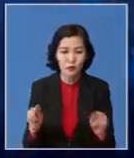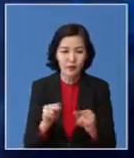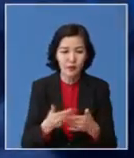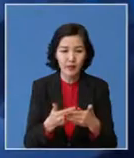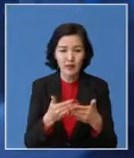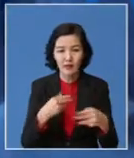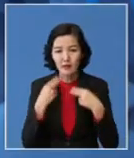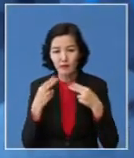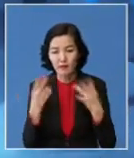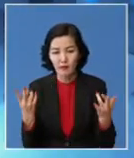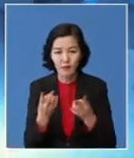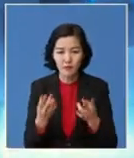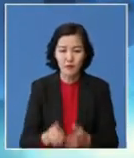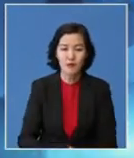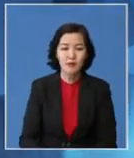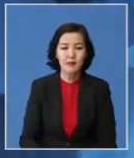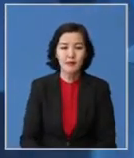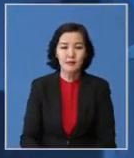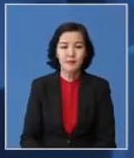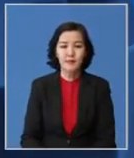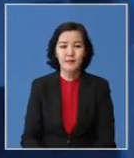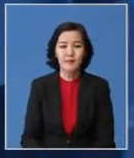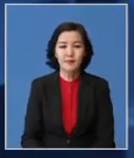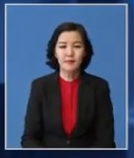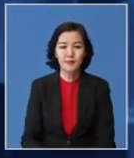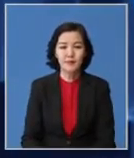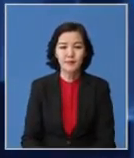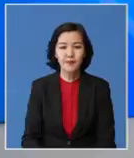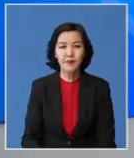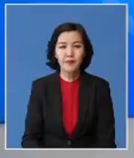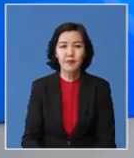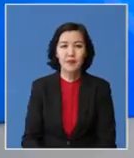главное внимание. Илиман Раймбеков, Гайбек Абдрахман, телеканал ЖТСУ.